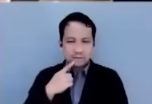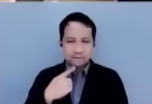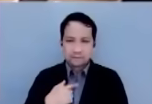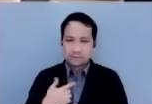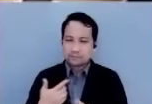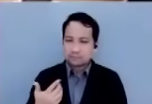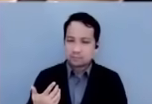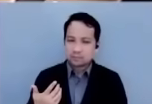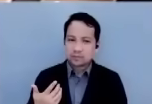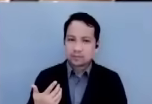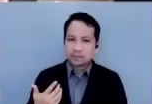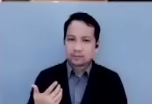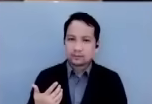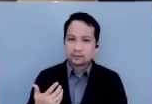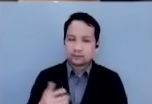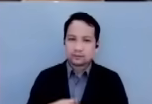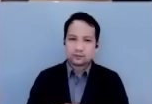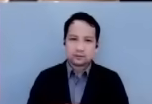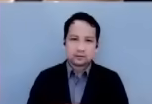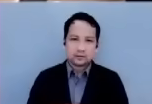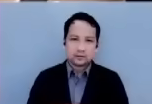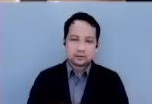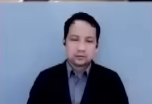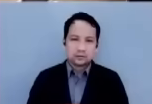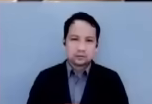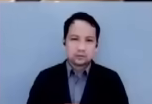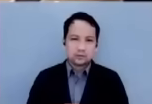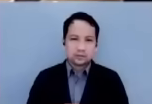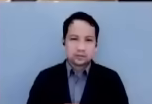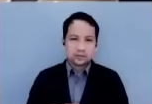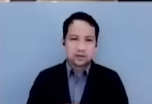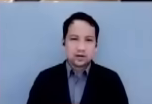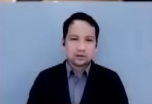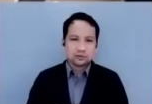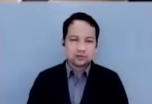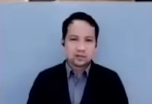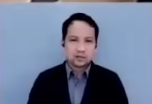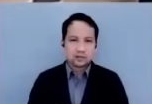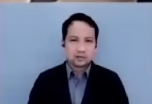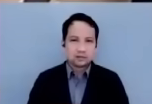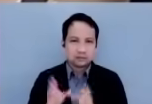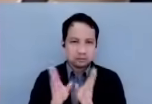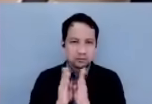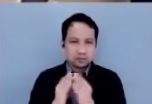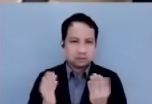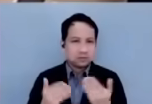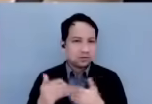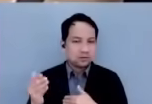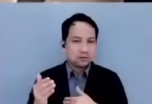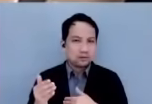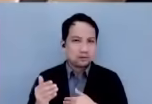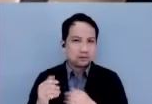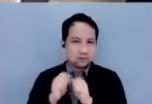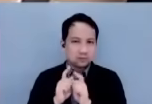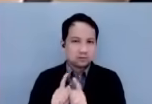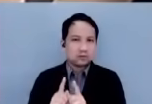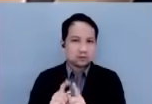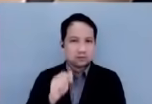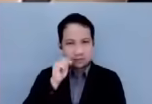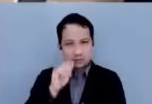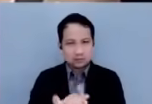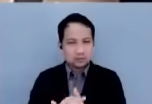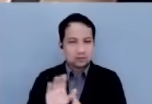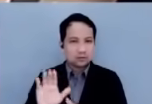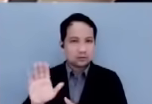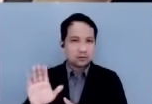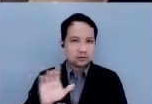pun po namin, pagkatapos po ng briefing namin, bali nagpasama po yung misis ko sa LTO